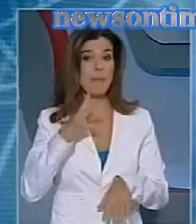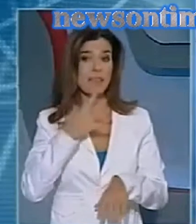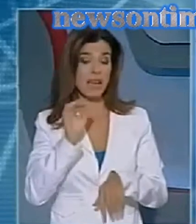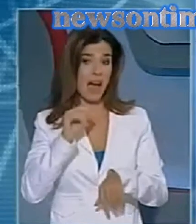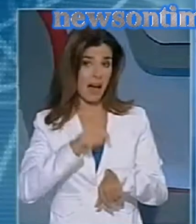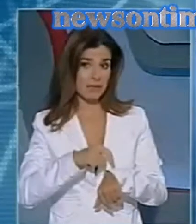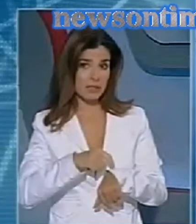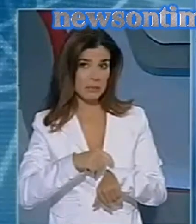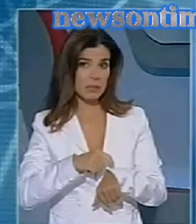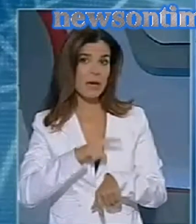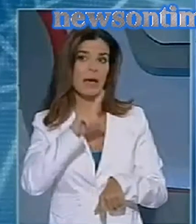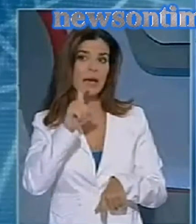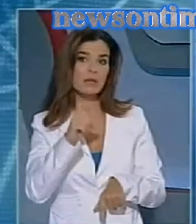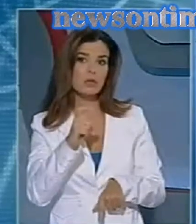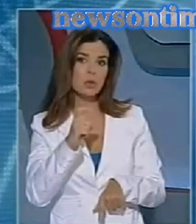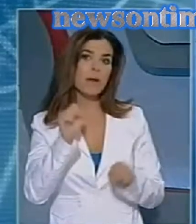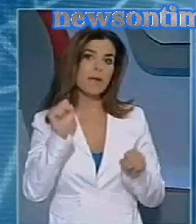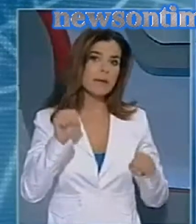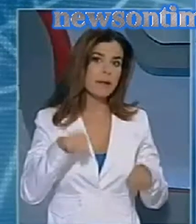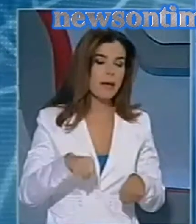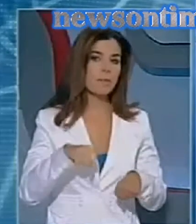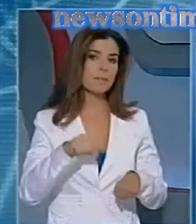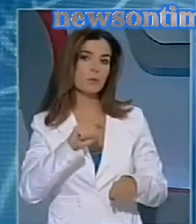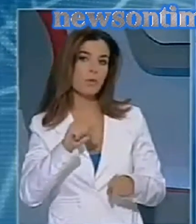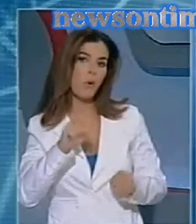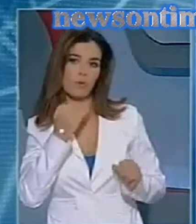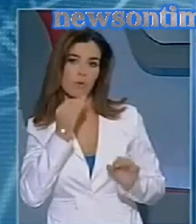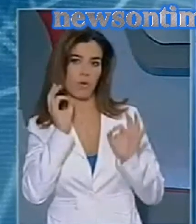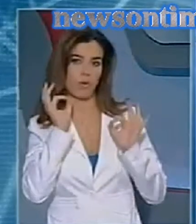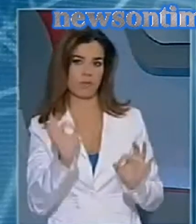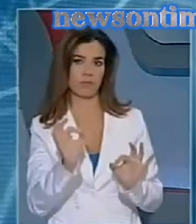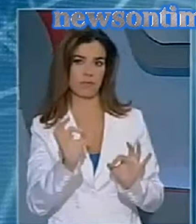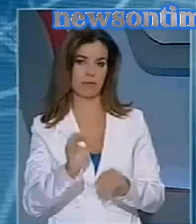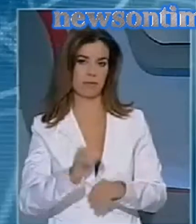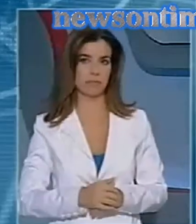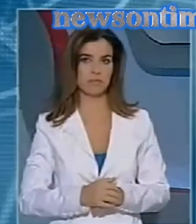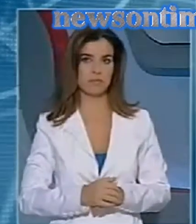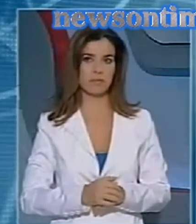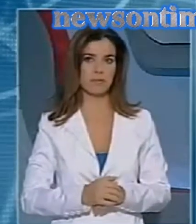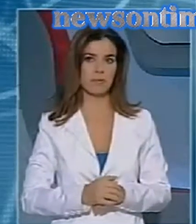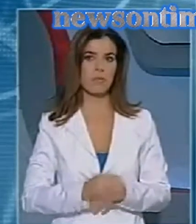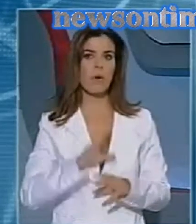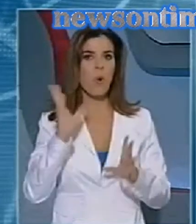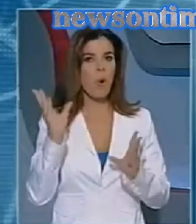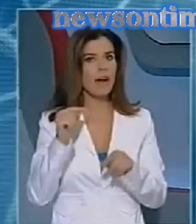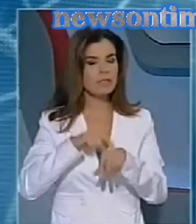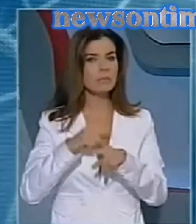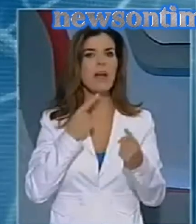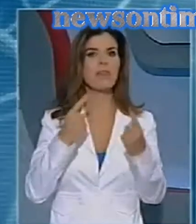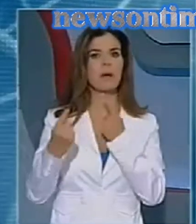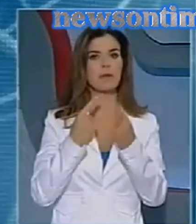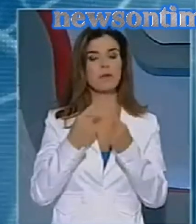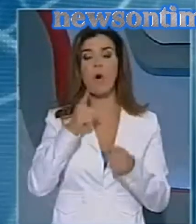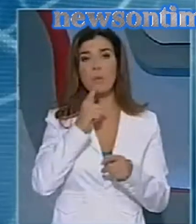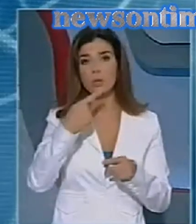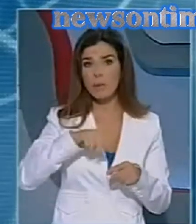stage not exclude any meaningful measures. We'll come back to this, that issue as well. Τίποτα δεν είναι εκτός διαπραγμάτευσης. Όπως